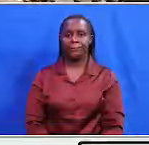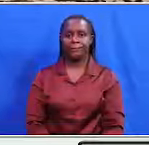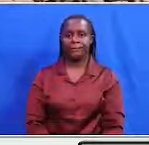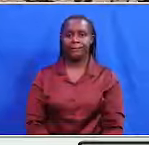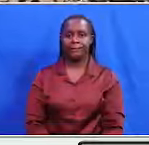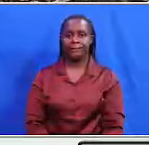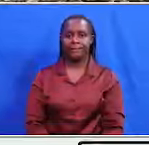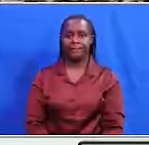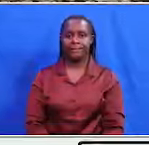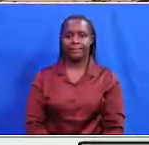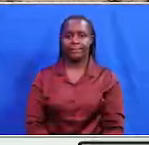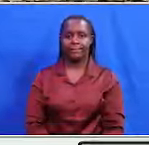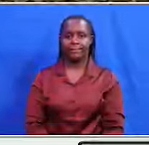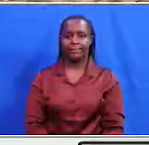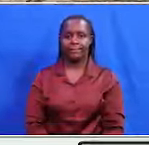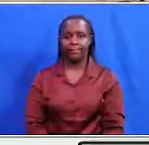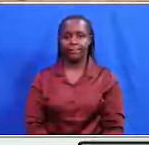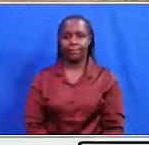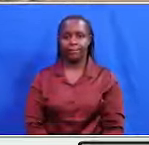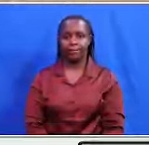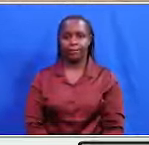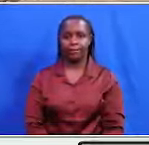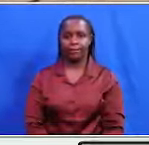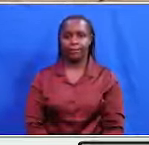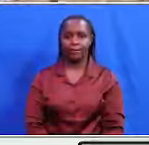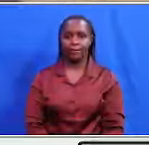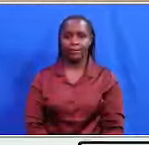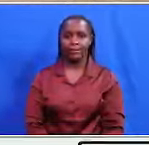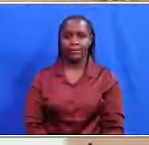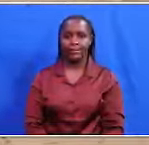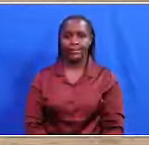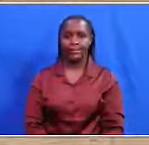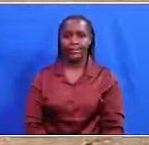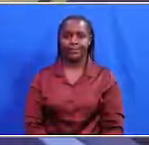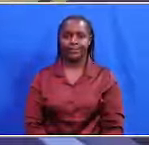kijiji cha Lonyang'alem katika kaunti ya Pokot Magharibi.